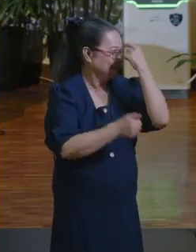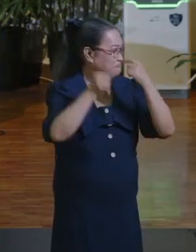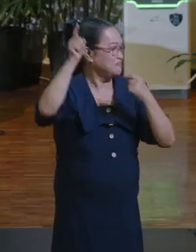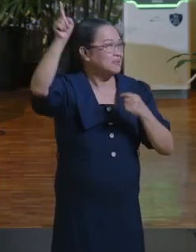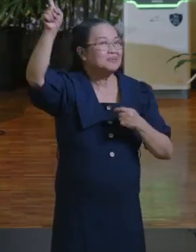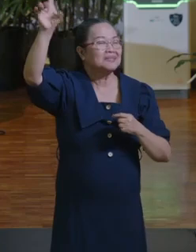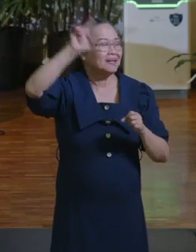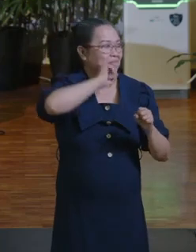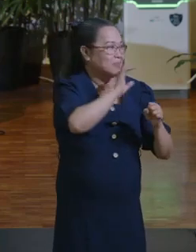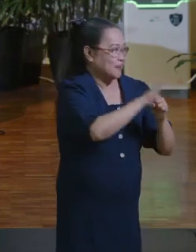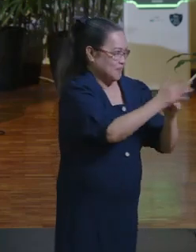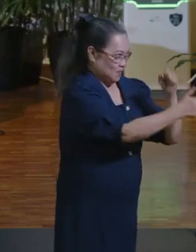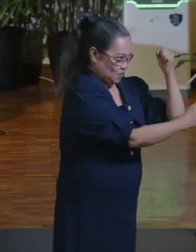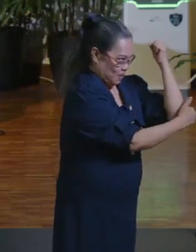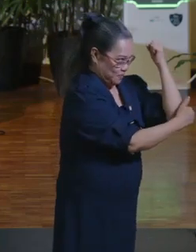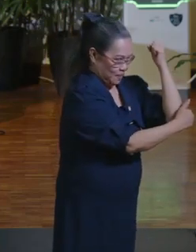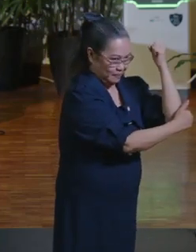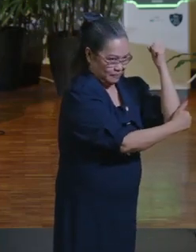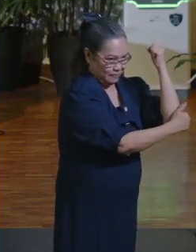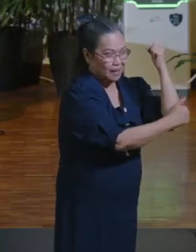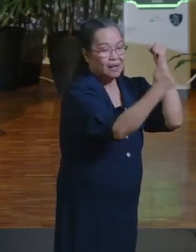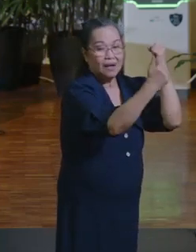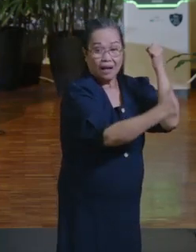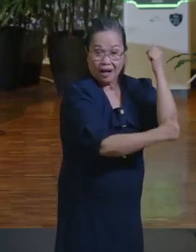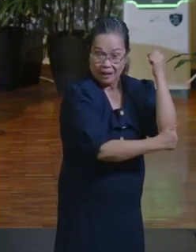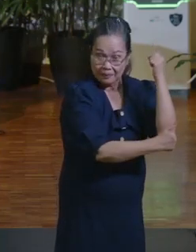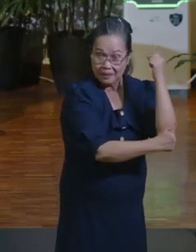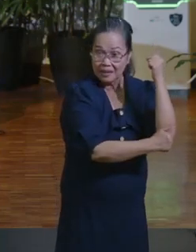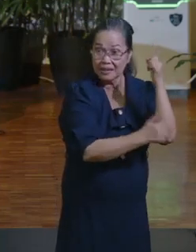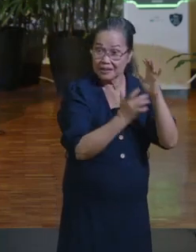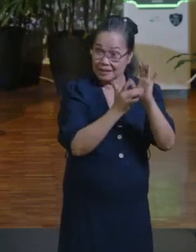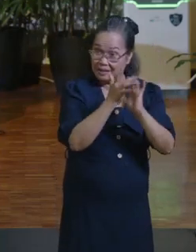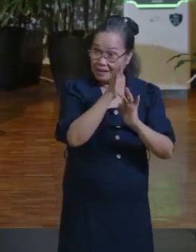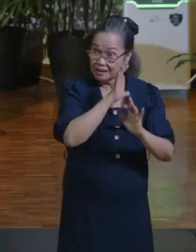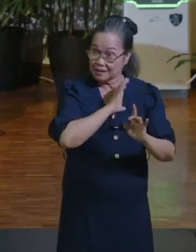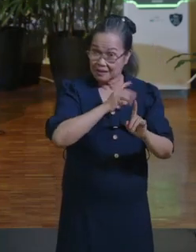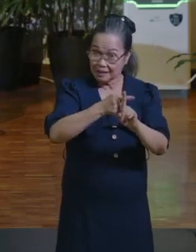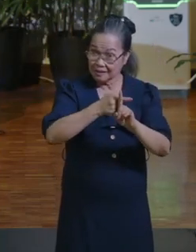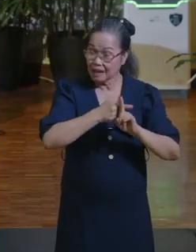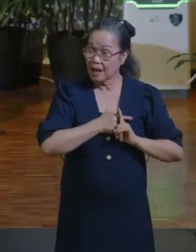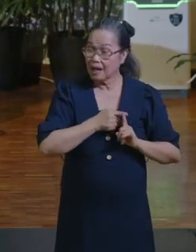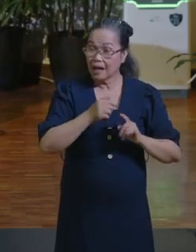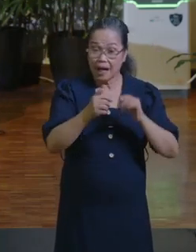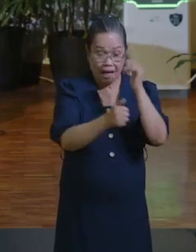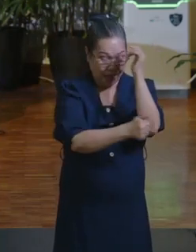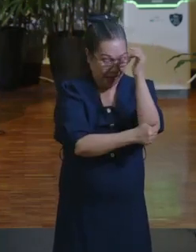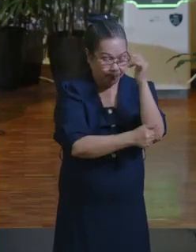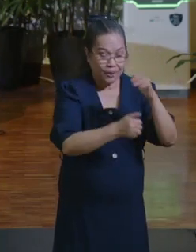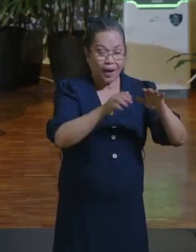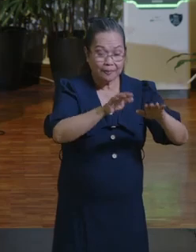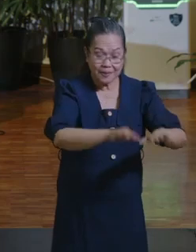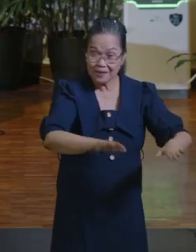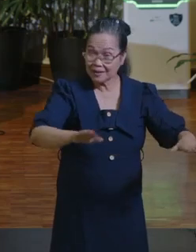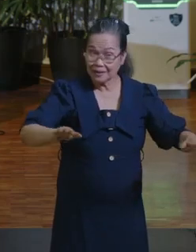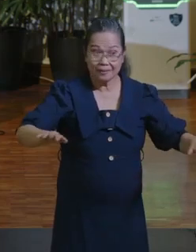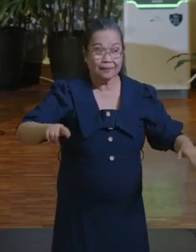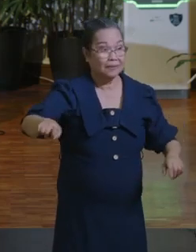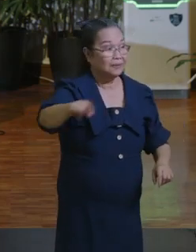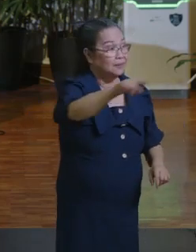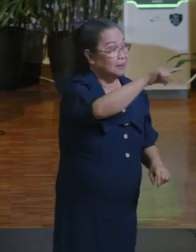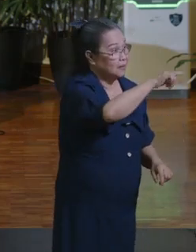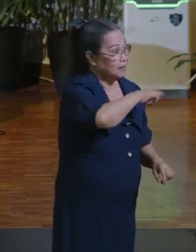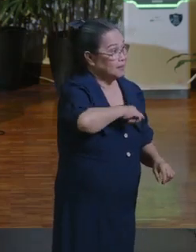29. Ang lahat ng kay Kristo Jesus are Abraham's offspring because they are